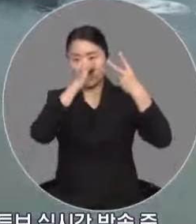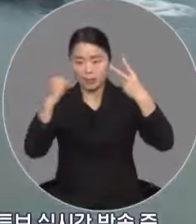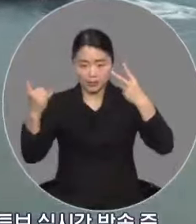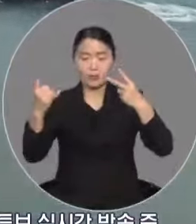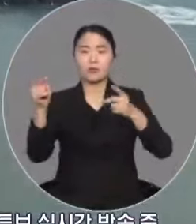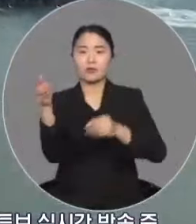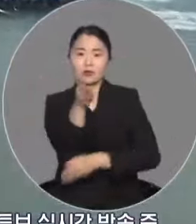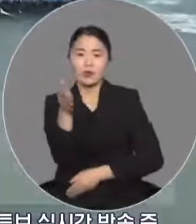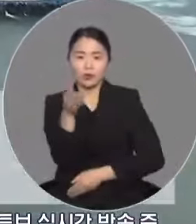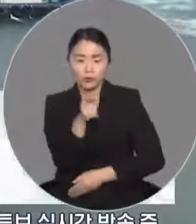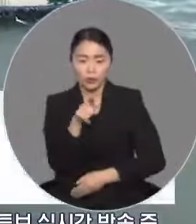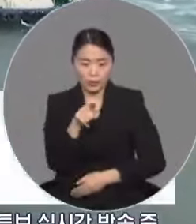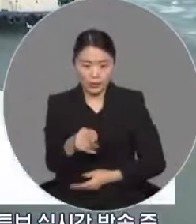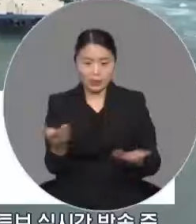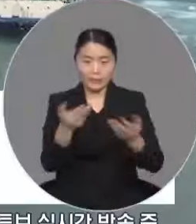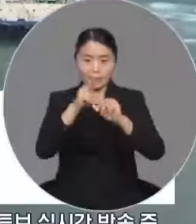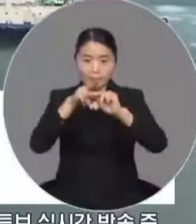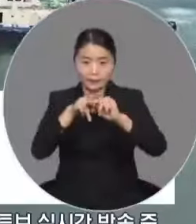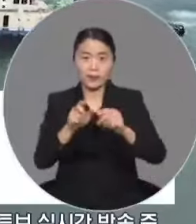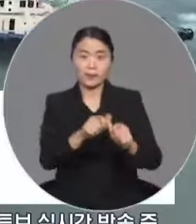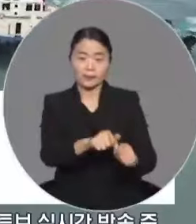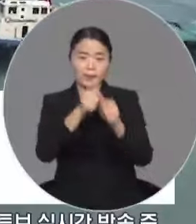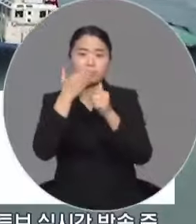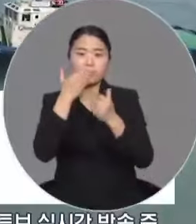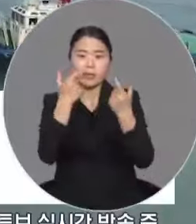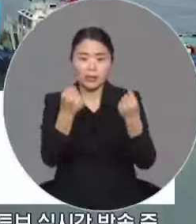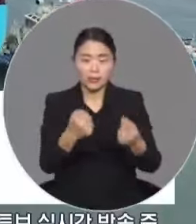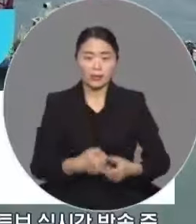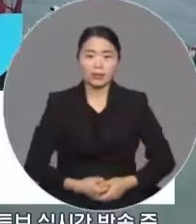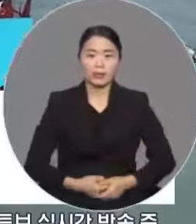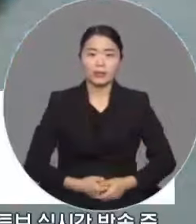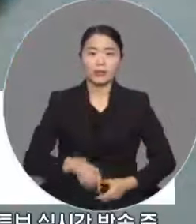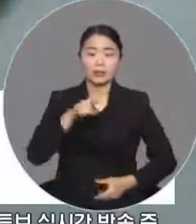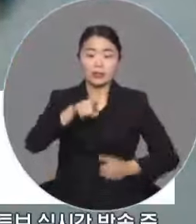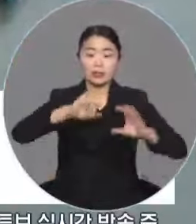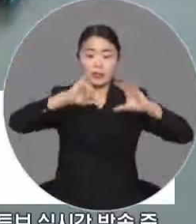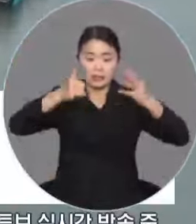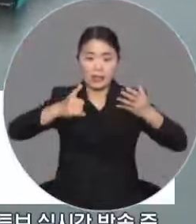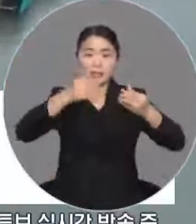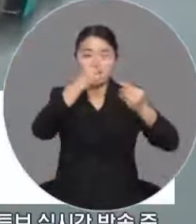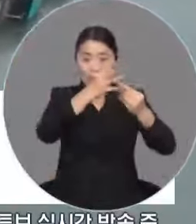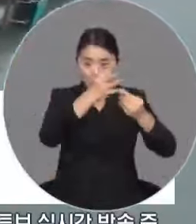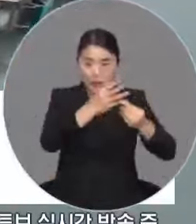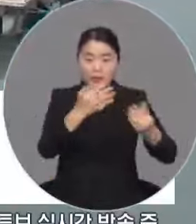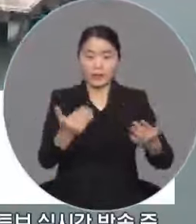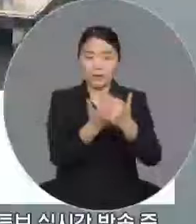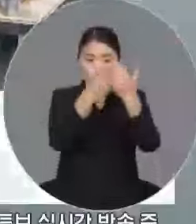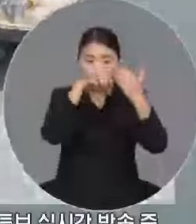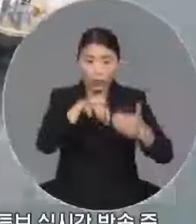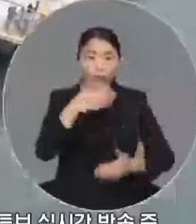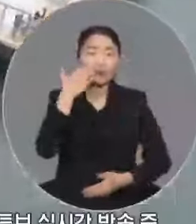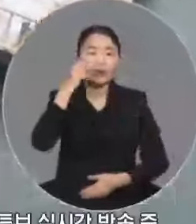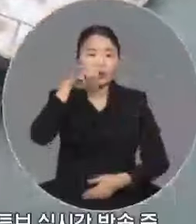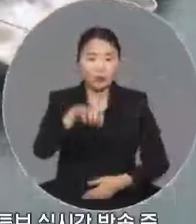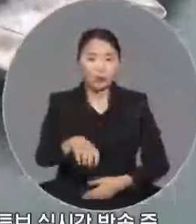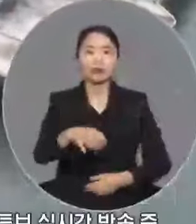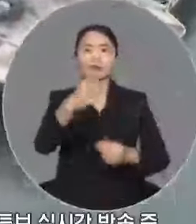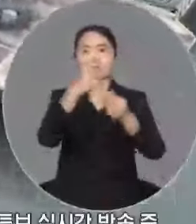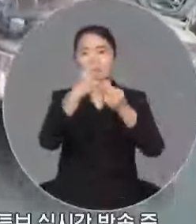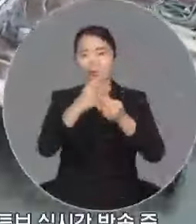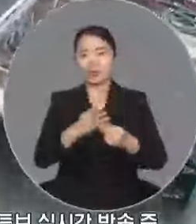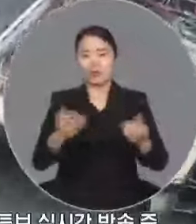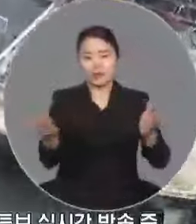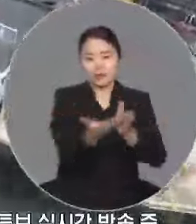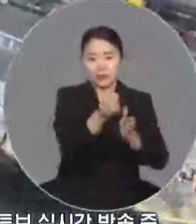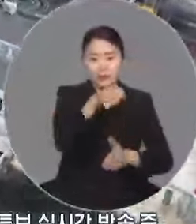1963년 산업지원 항만으로 개항해 액체화물 기준 국내 1위, 세계 4위의 항만으로 성장한 울산항. LNG와